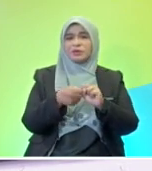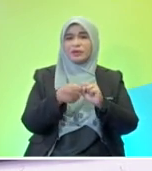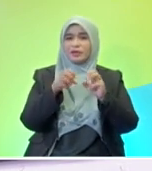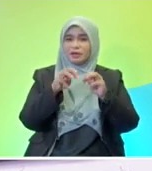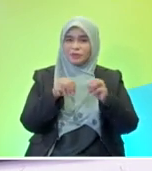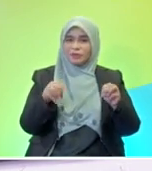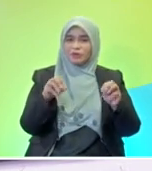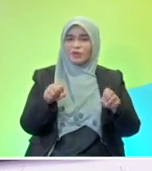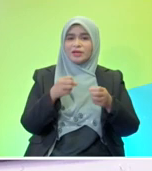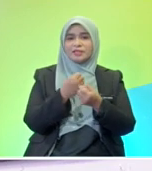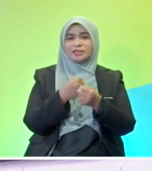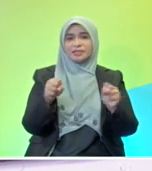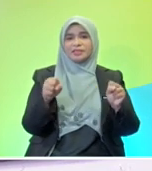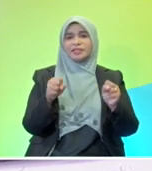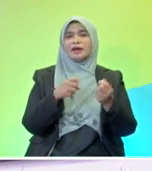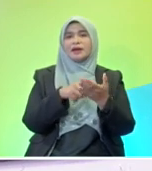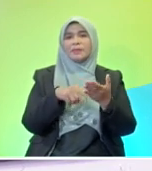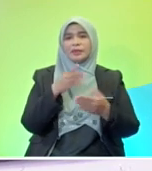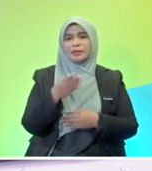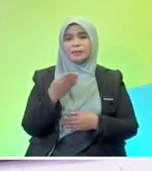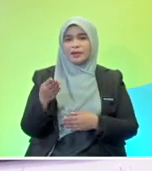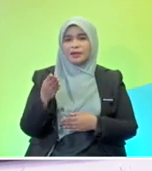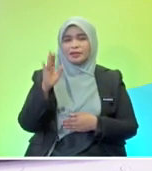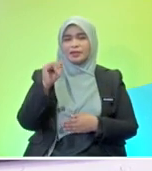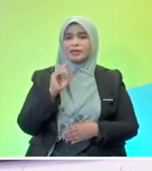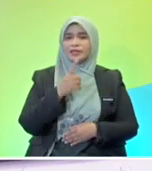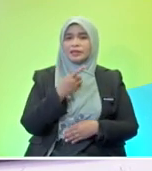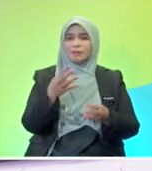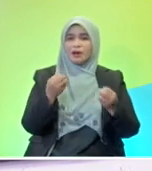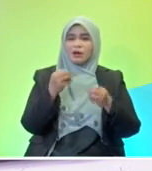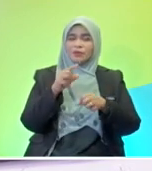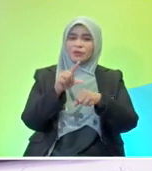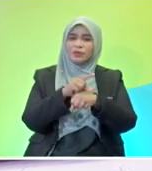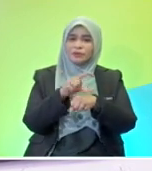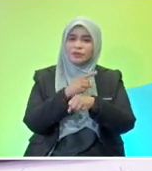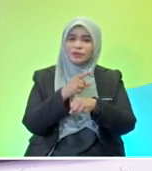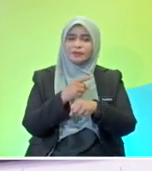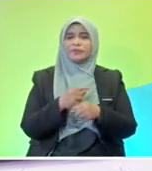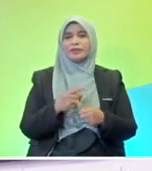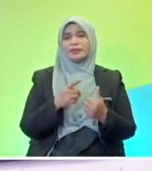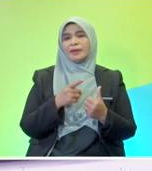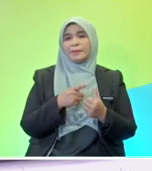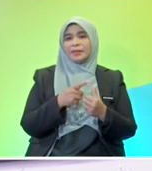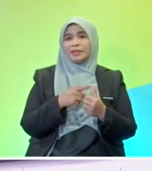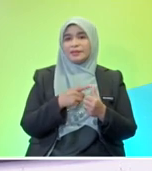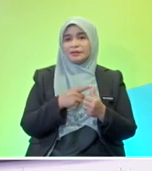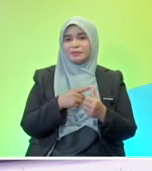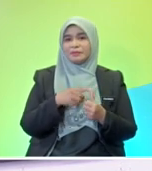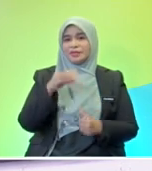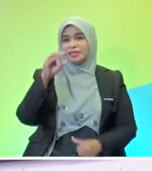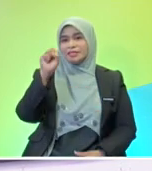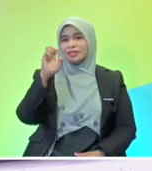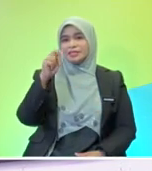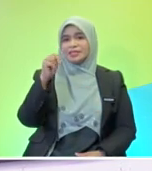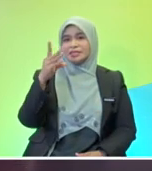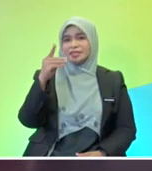apa bahan-bahan yang kita nak gunakan. Okey, bahan yang kita perlukan dah tentulah sendok. Senang je nak